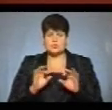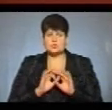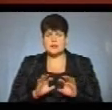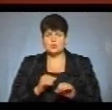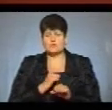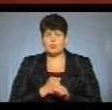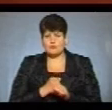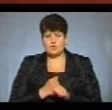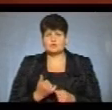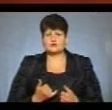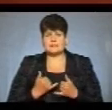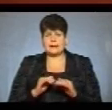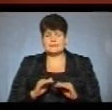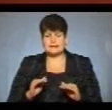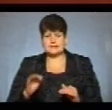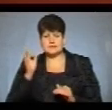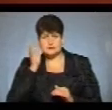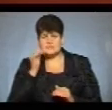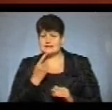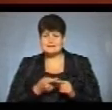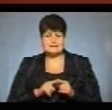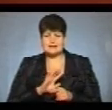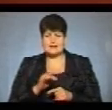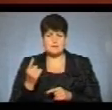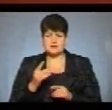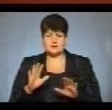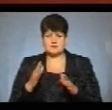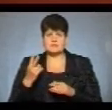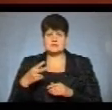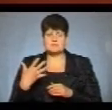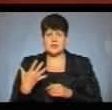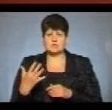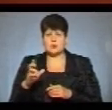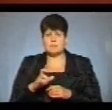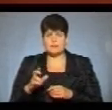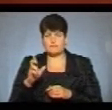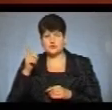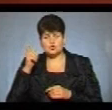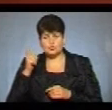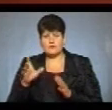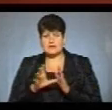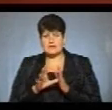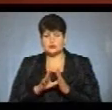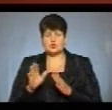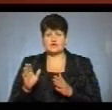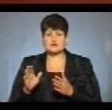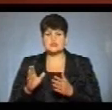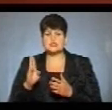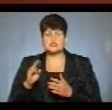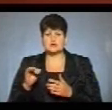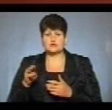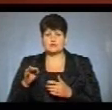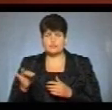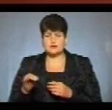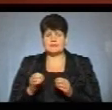роботи для дітей. Нагадаємо, що це не перший випадок. 25 березня у Чорткові електрощитовій від ураження струмом понад